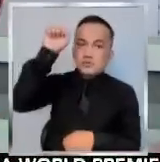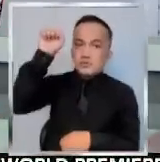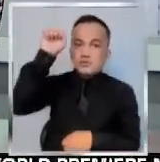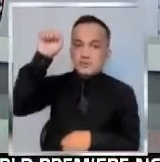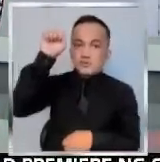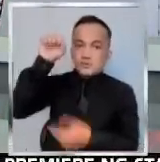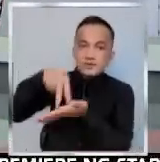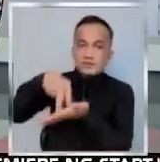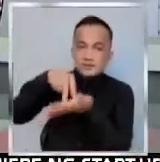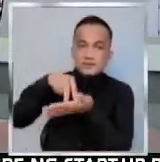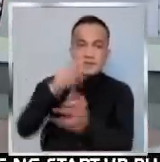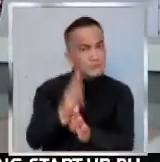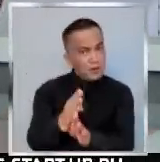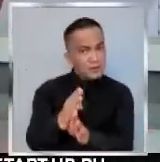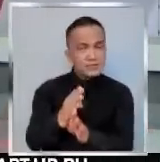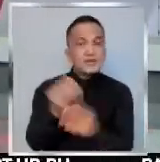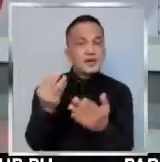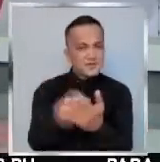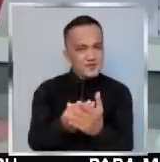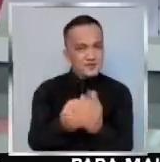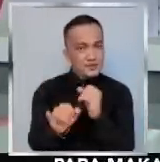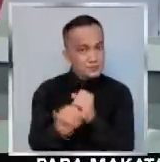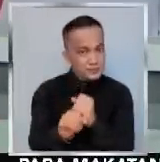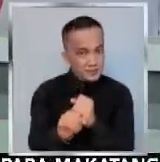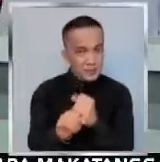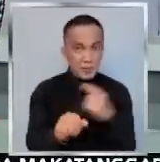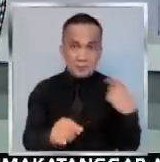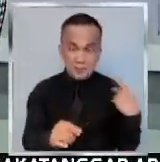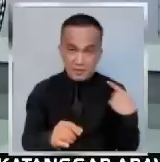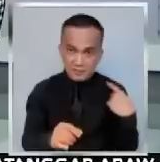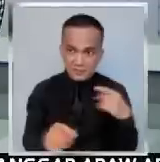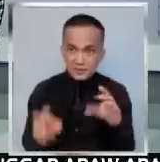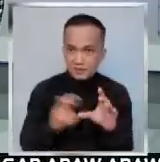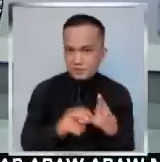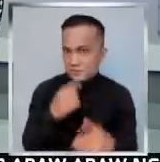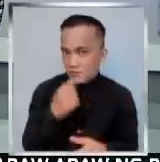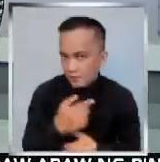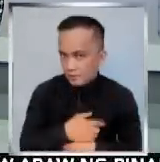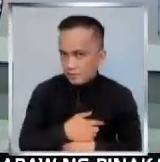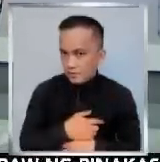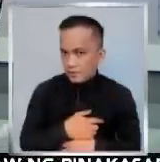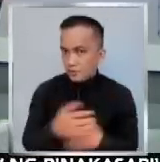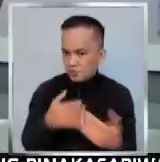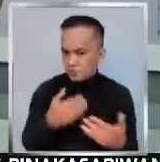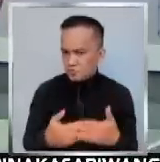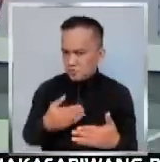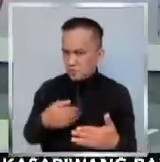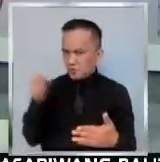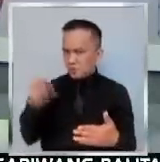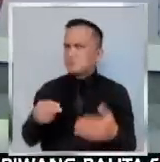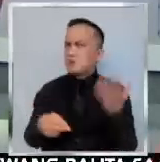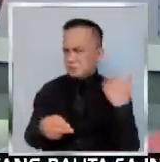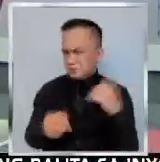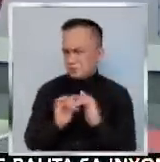tayuan sa mga bus at modern jeep. Pero may pasaherong nagsabi na kahit naman daw bago pa lumabas yung utos, si dati na rin namang